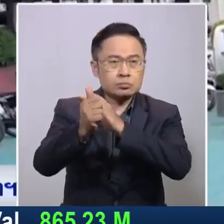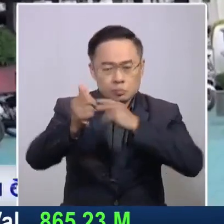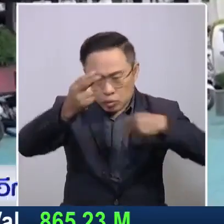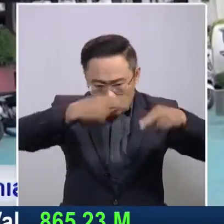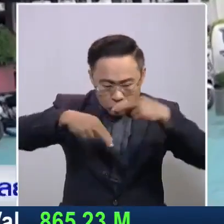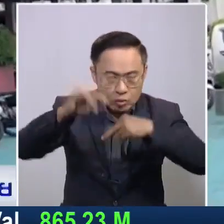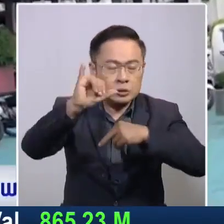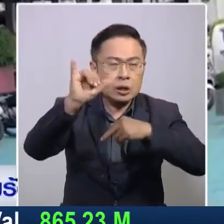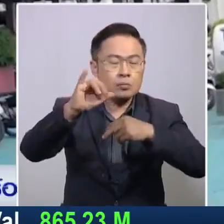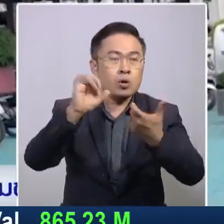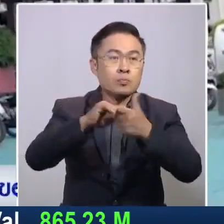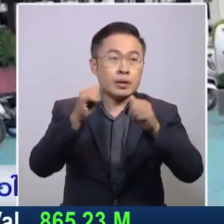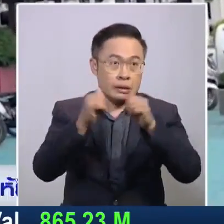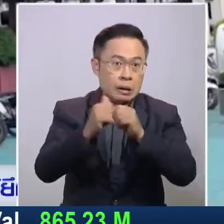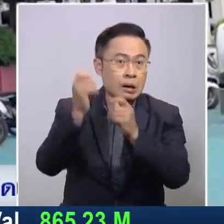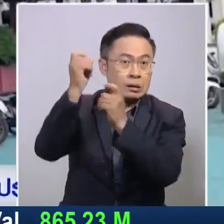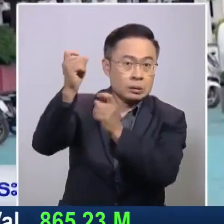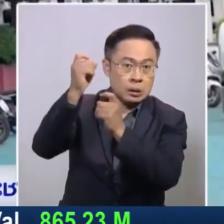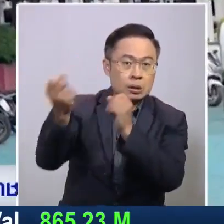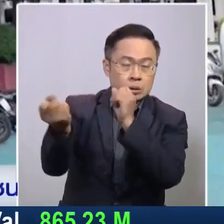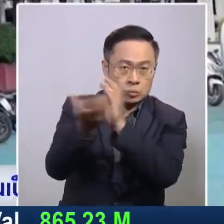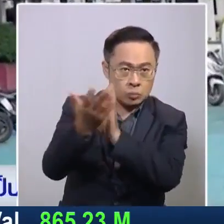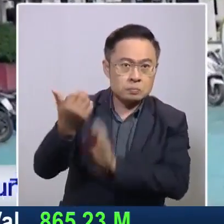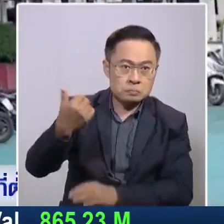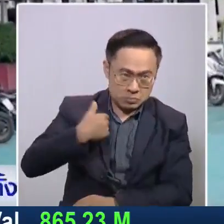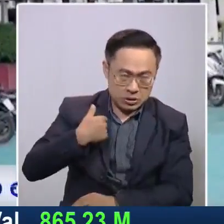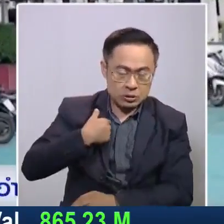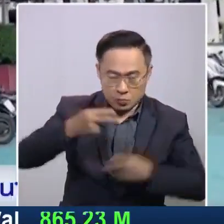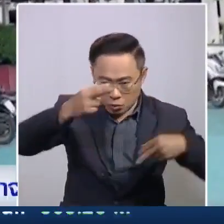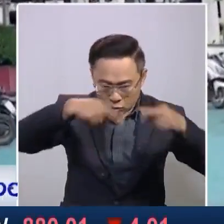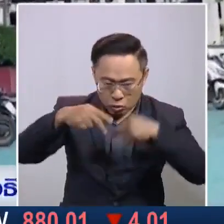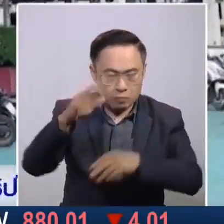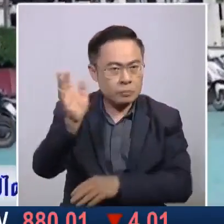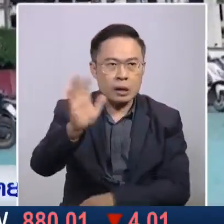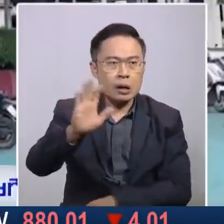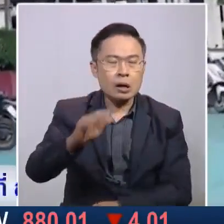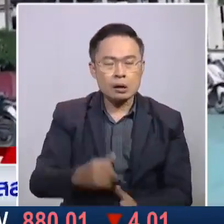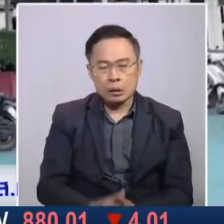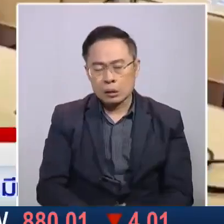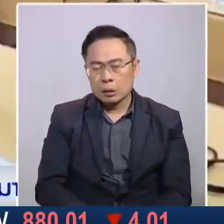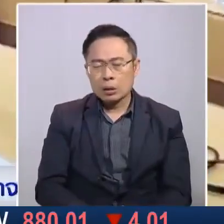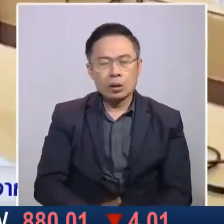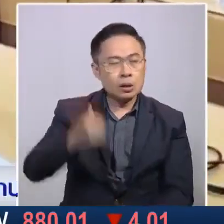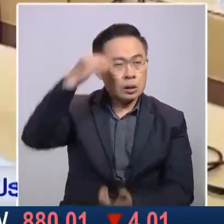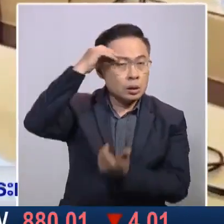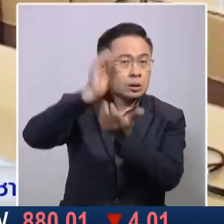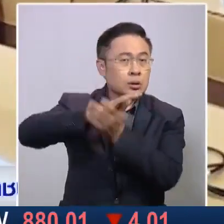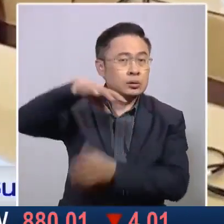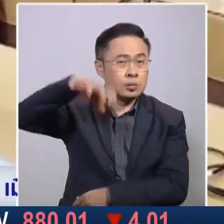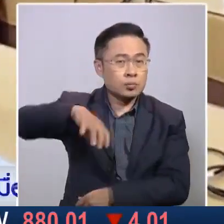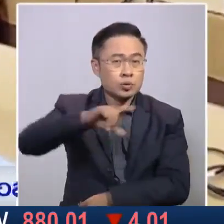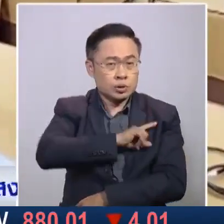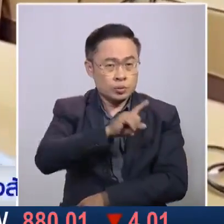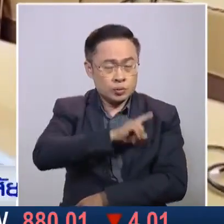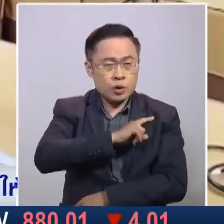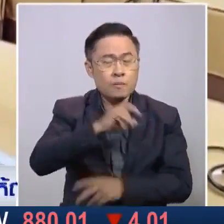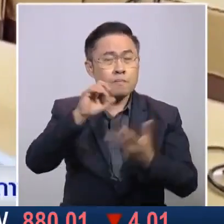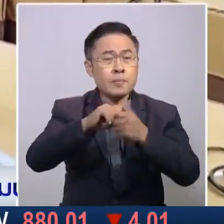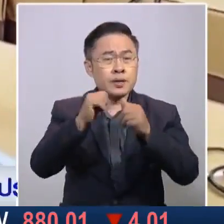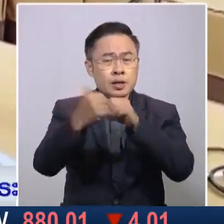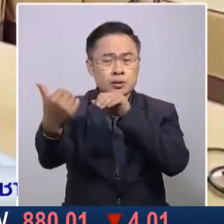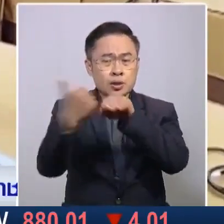เหตุผลเรื่องของความปลอดภัยนะคะวันนี้ที่สน.จระเข้น้อยคณะพนักงานสอบสวนคดีทางยกระดับ